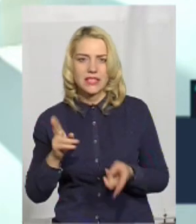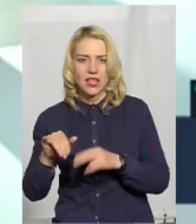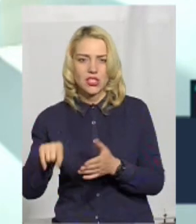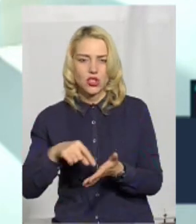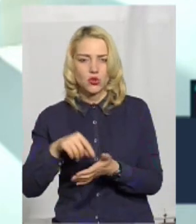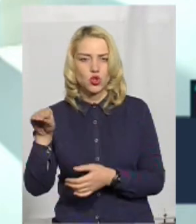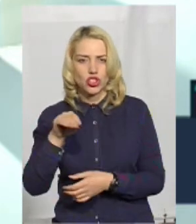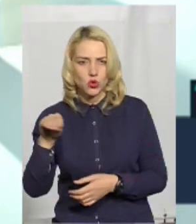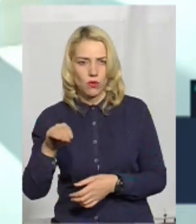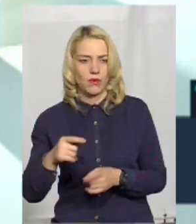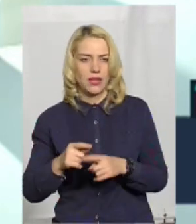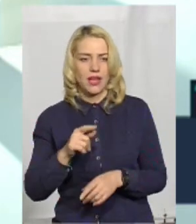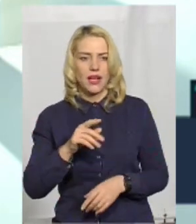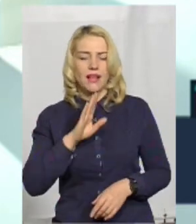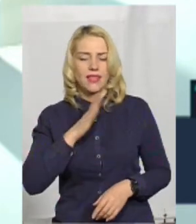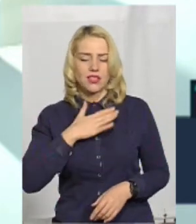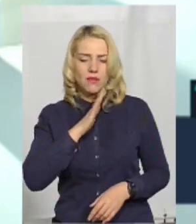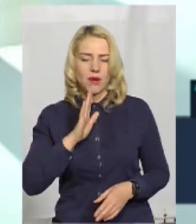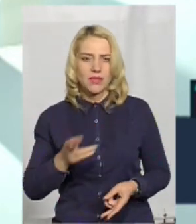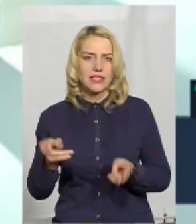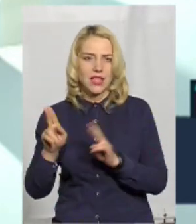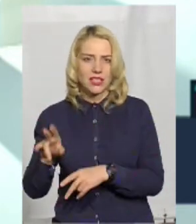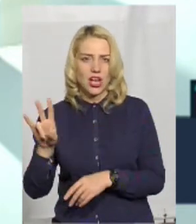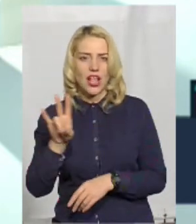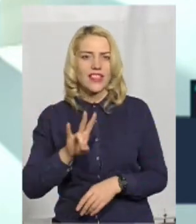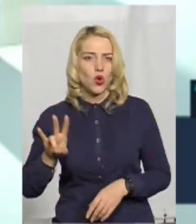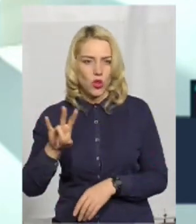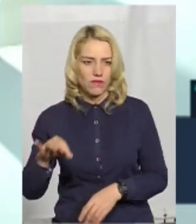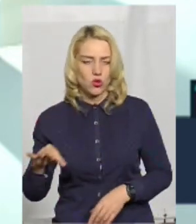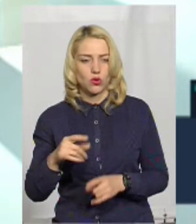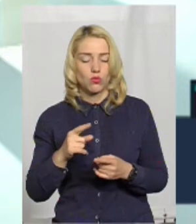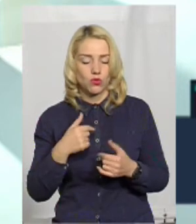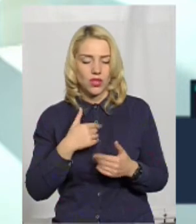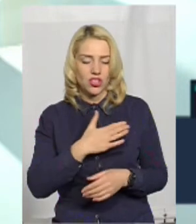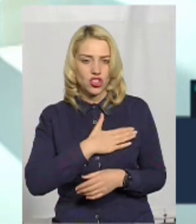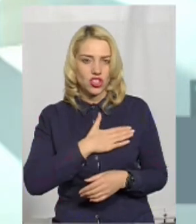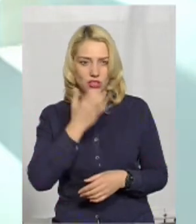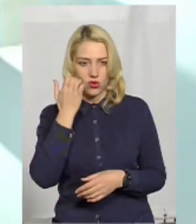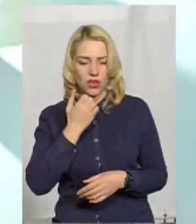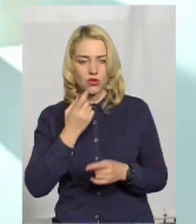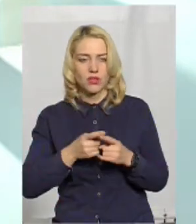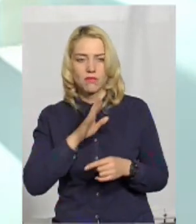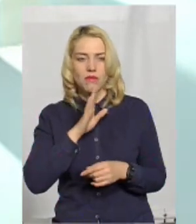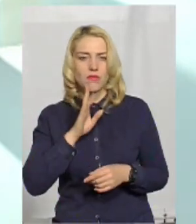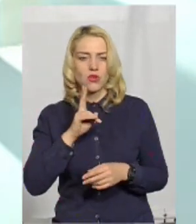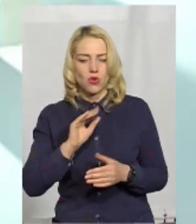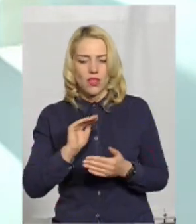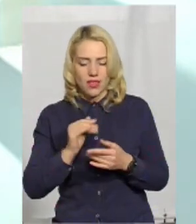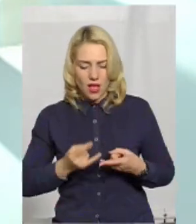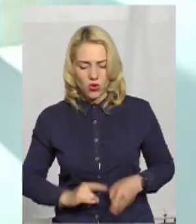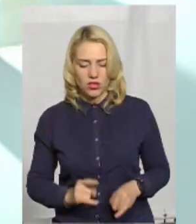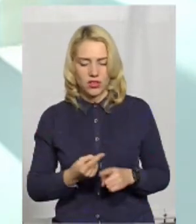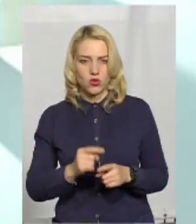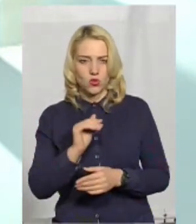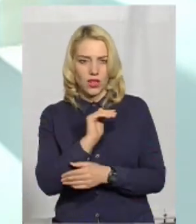були, наша мама залишила в Миколаївській області. Різні були. Тому я щиро дякую тій мамі, яка народила цю дитинку. І